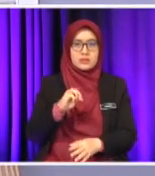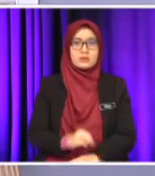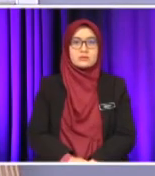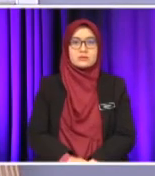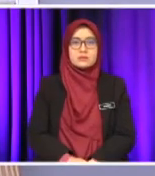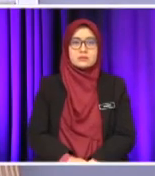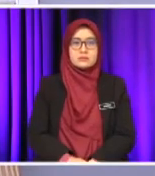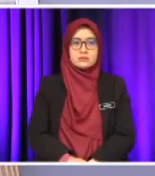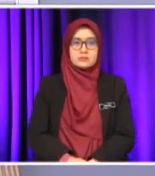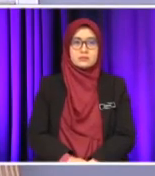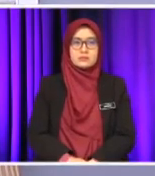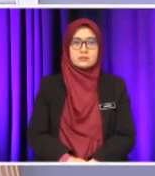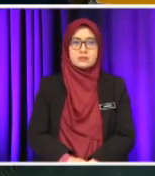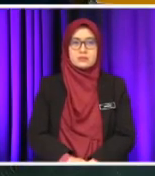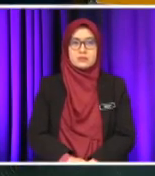500